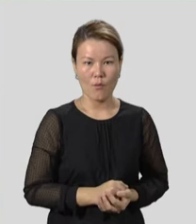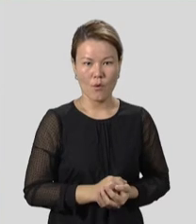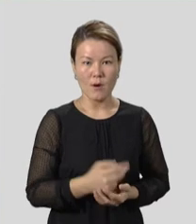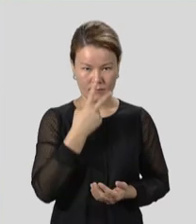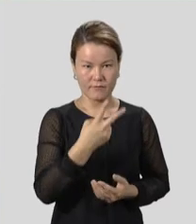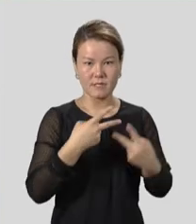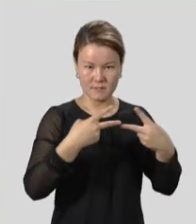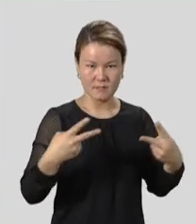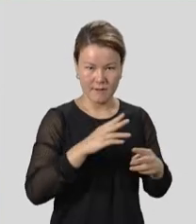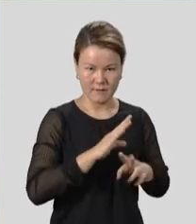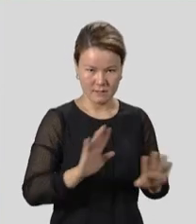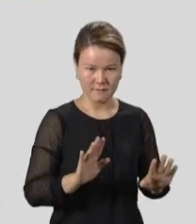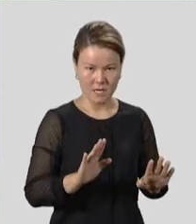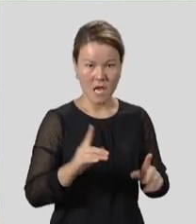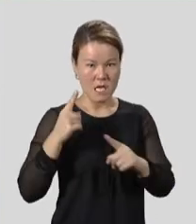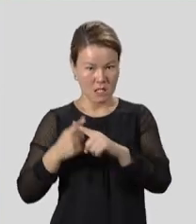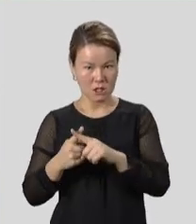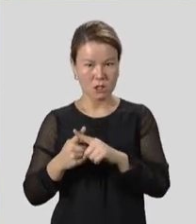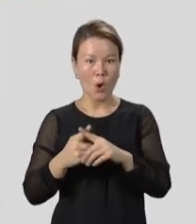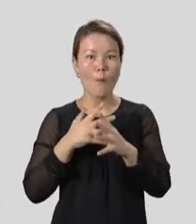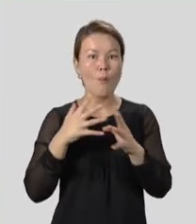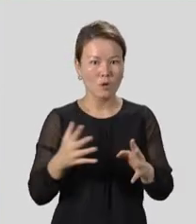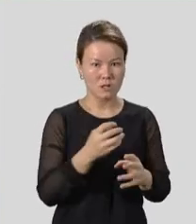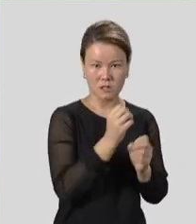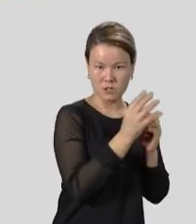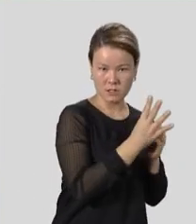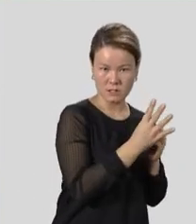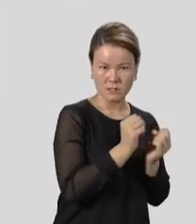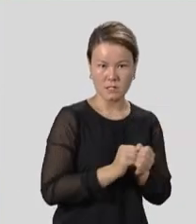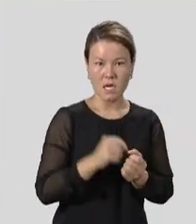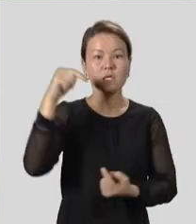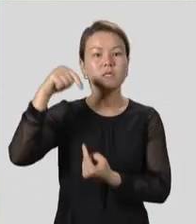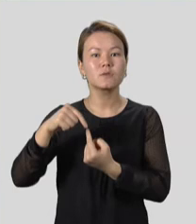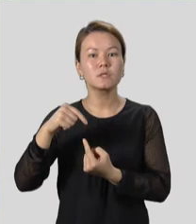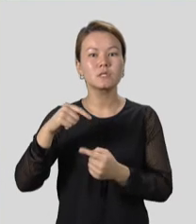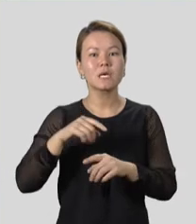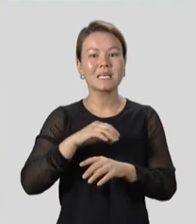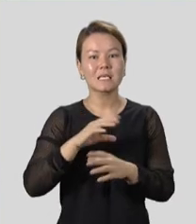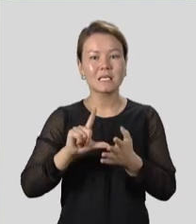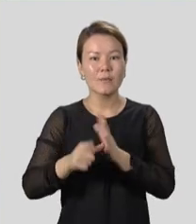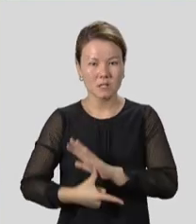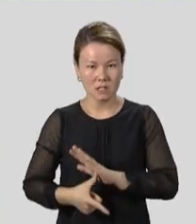неравенство x больше 14, соответствующая геометрическая